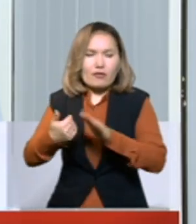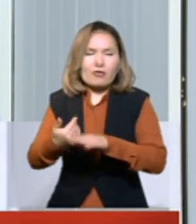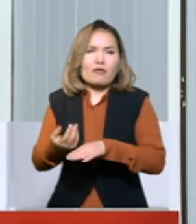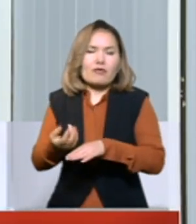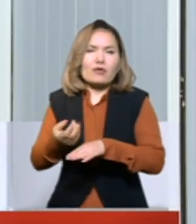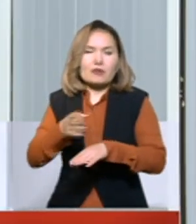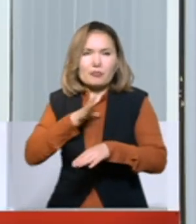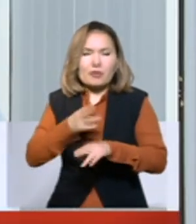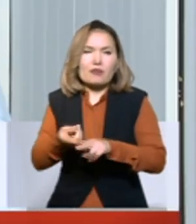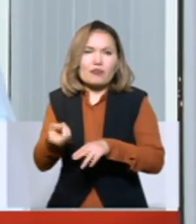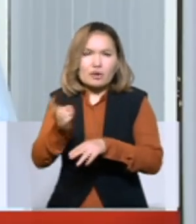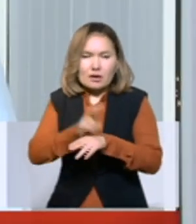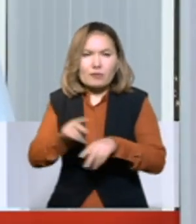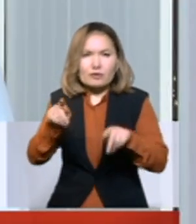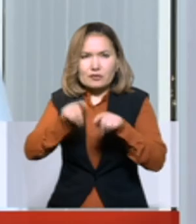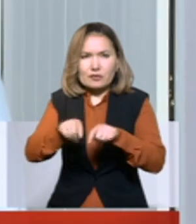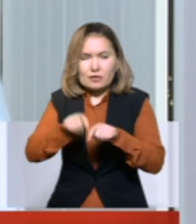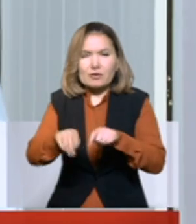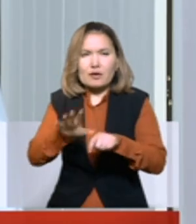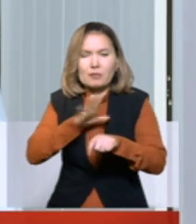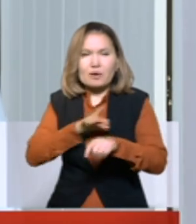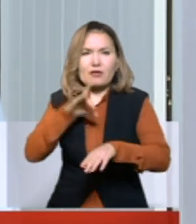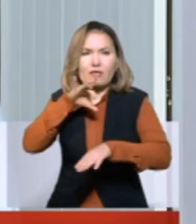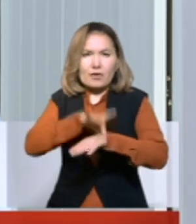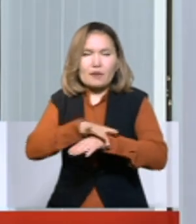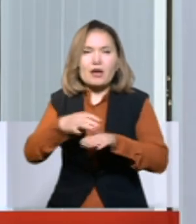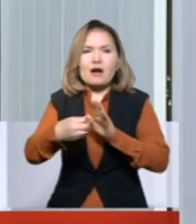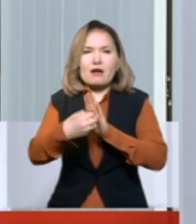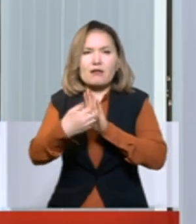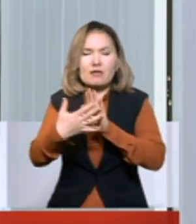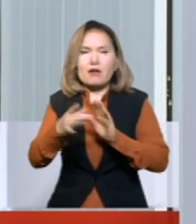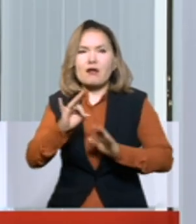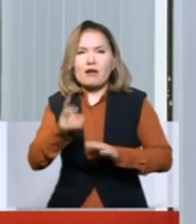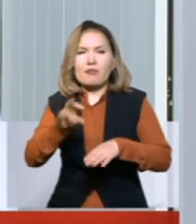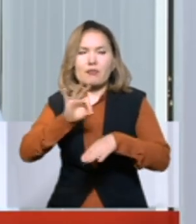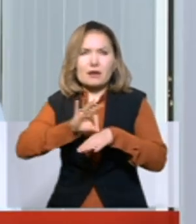етті отын диагнозым, осы дертім. Сонан кейін мені